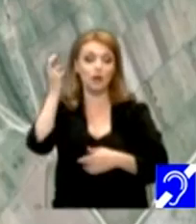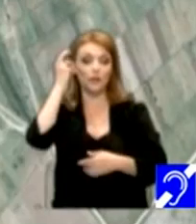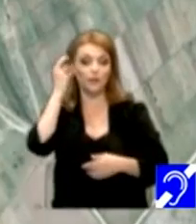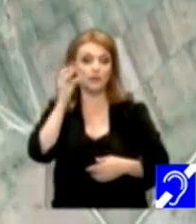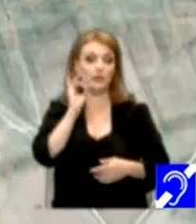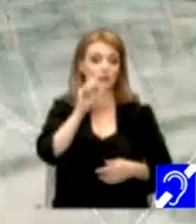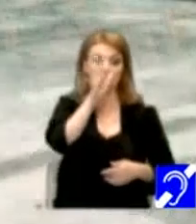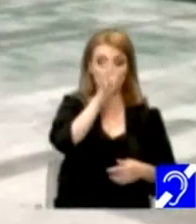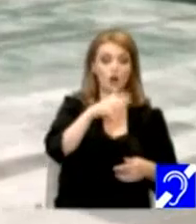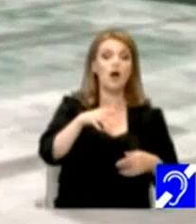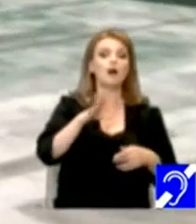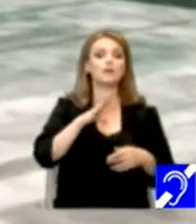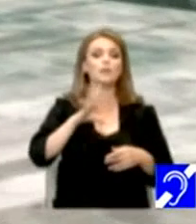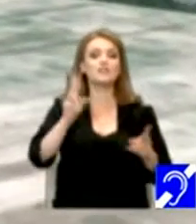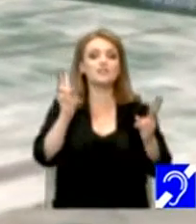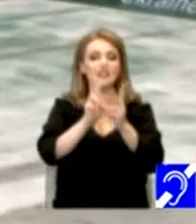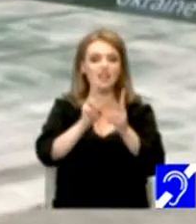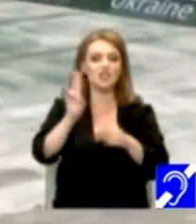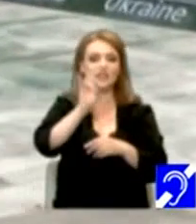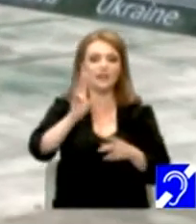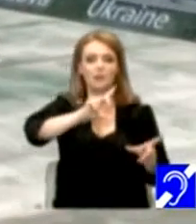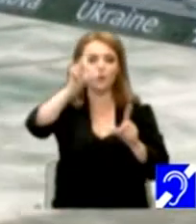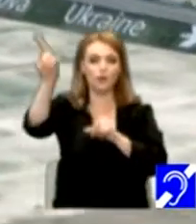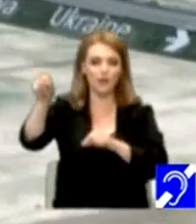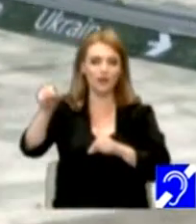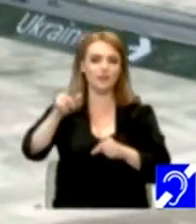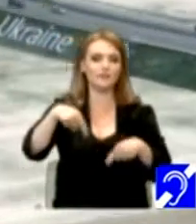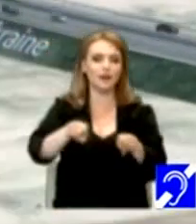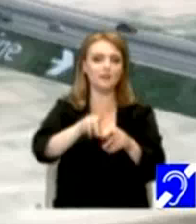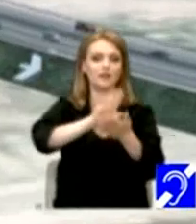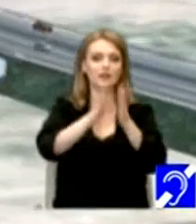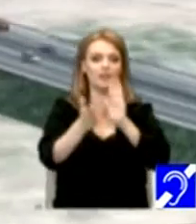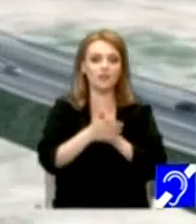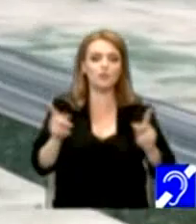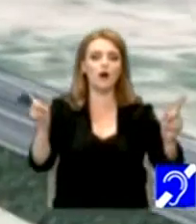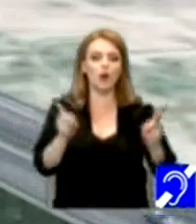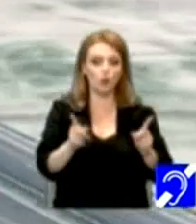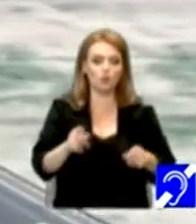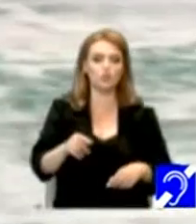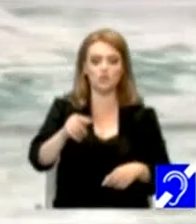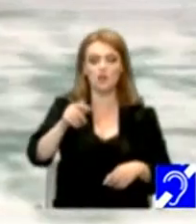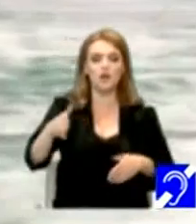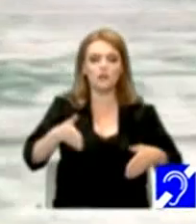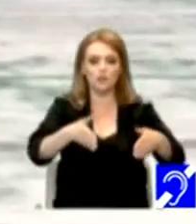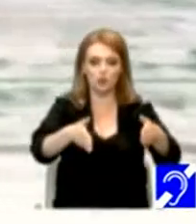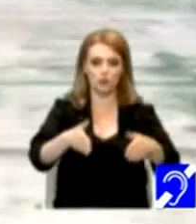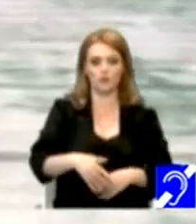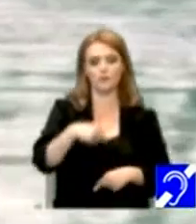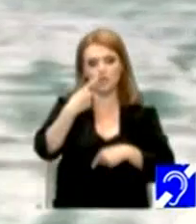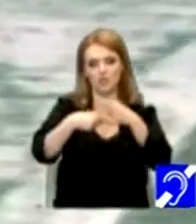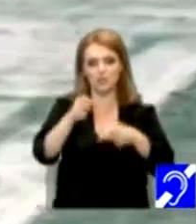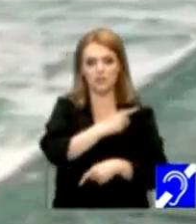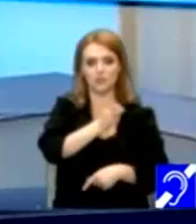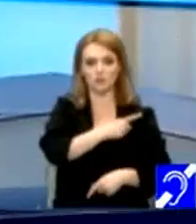în ianuarie 2021 pentru dezvoltarea infrastructurii rutiere pe traseul Chișinău-Soroca-Iampol-Kiev.